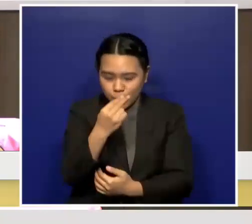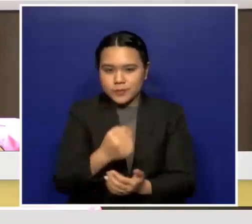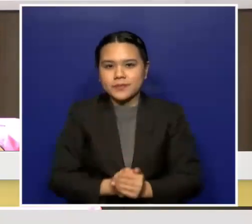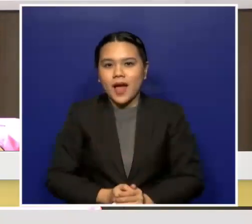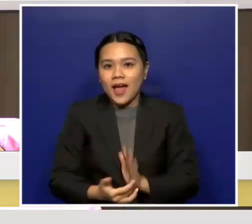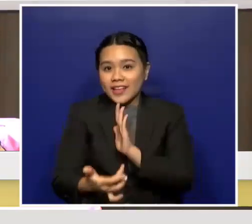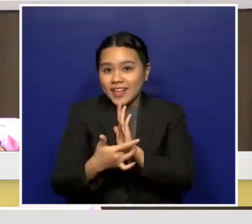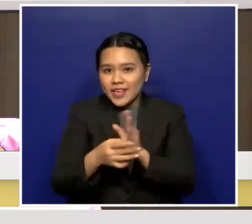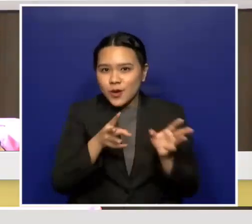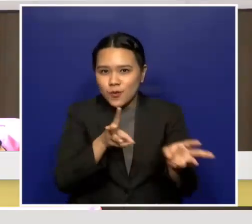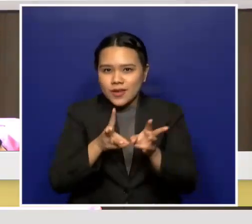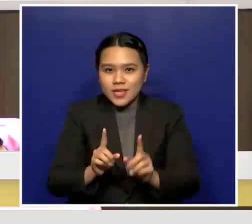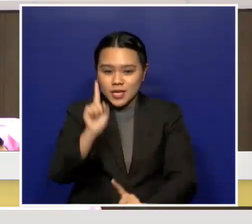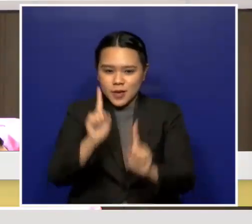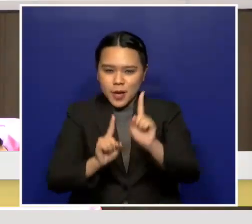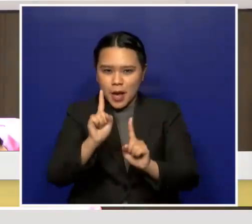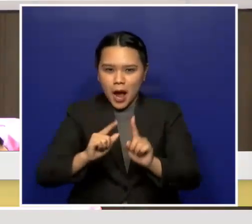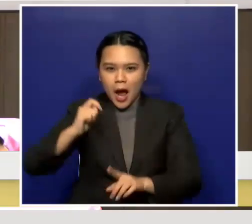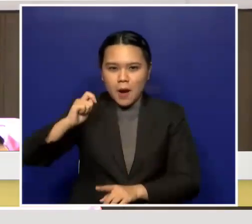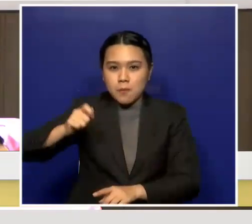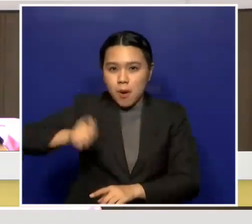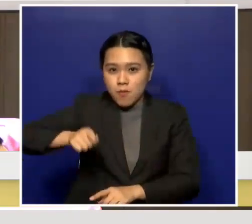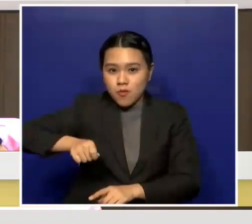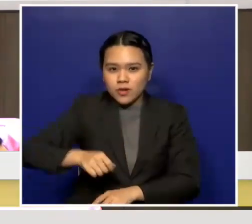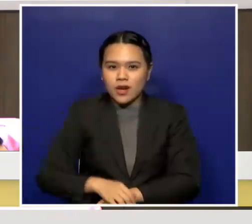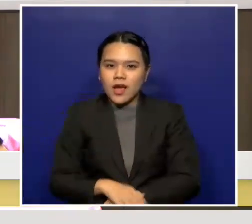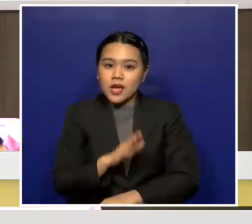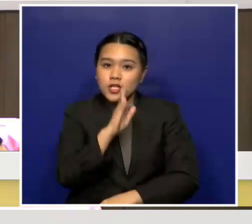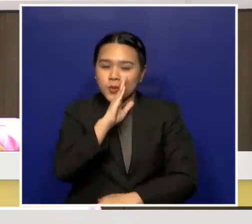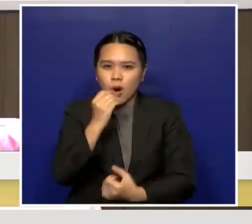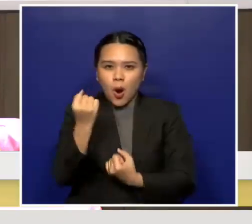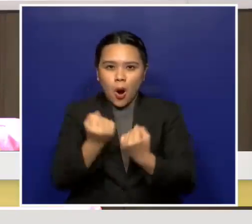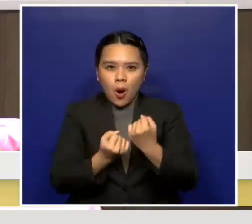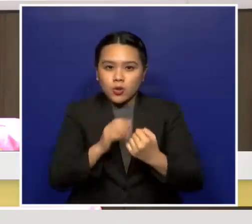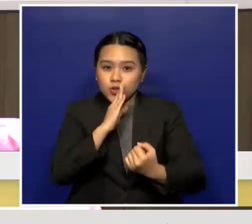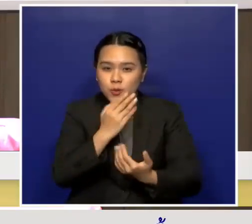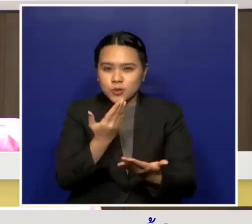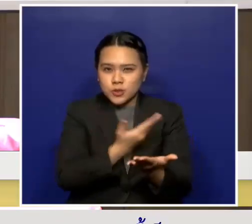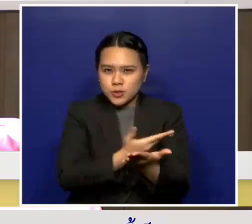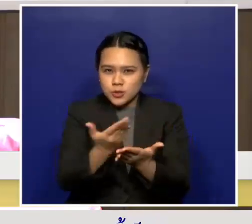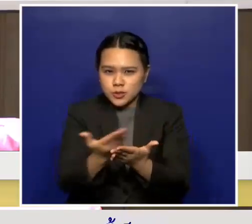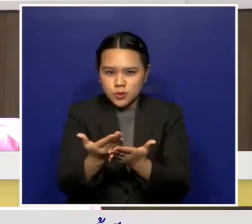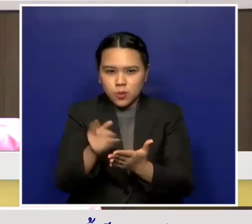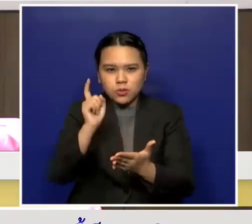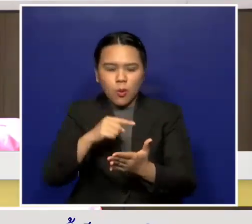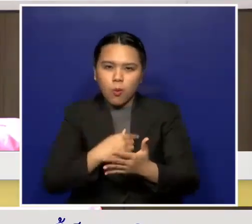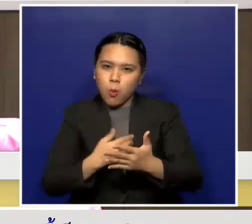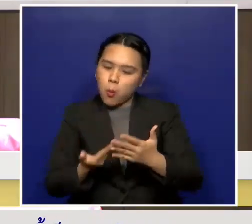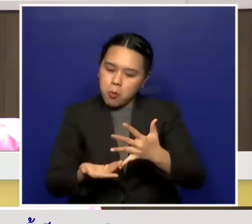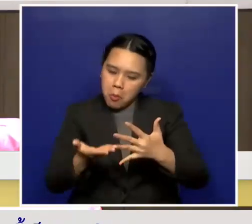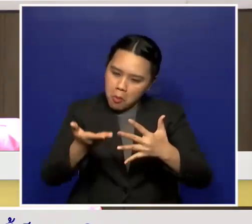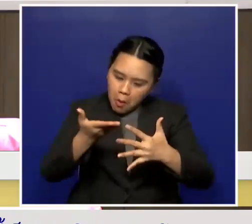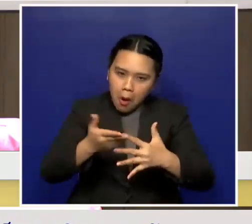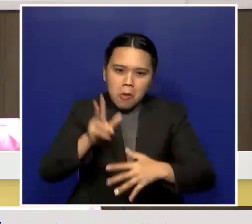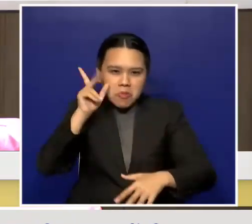งครับเรื่องอะไรจะซื้อล็อตใหญ่ล็อตใหญ่ไม่ต้องผ่านบอร์ดใหญ่โอ้โหต้องขออนุมัติยากยายแล้วก็สื่อมวลชนจับตากู้ซ